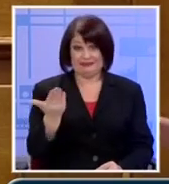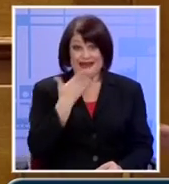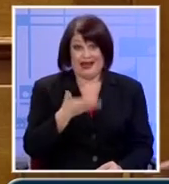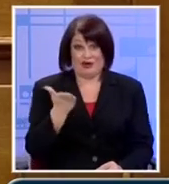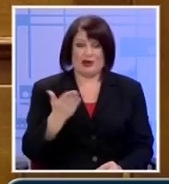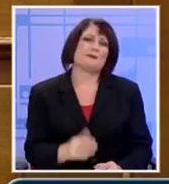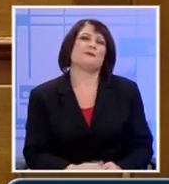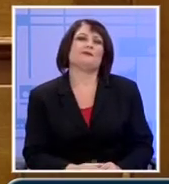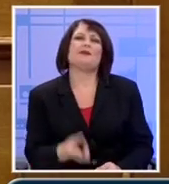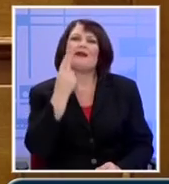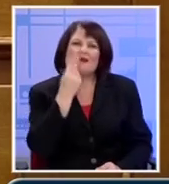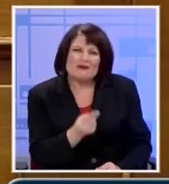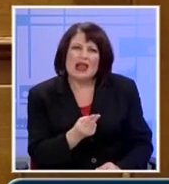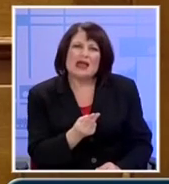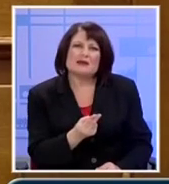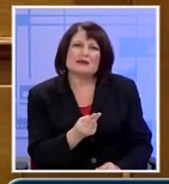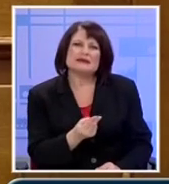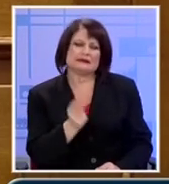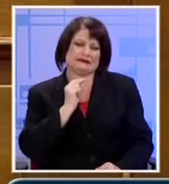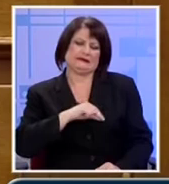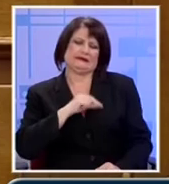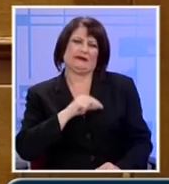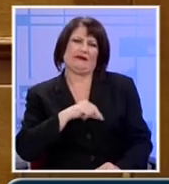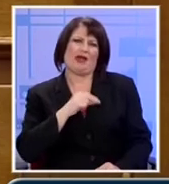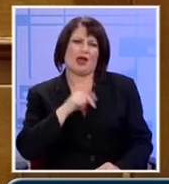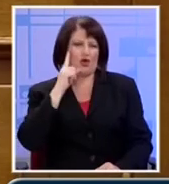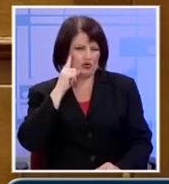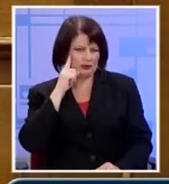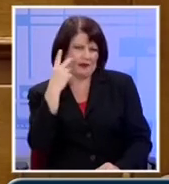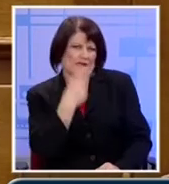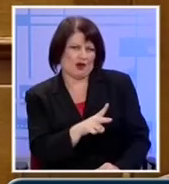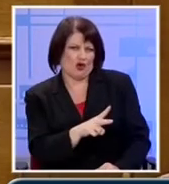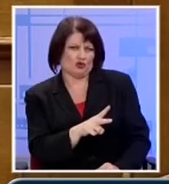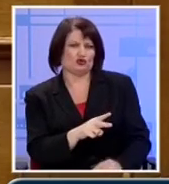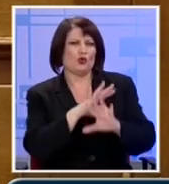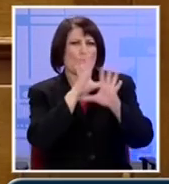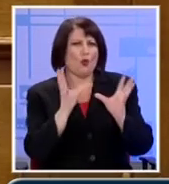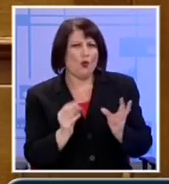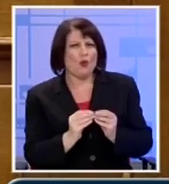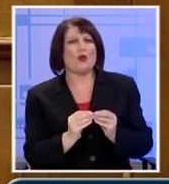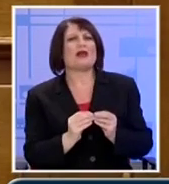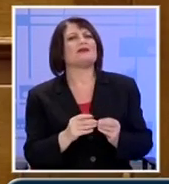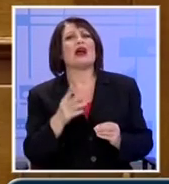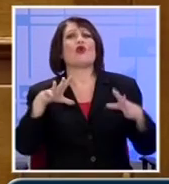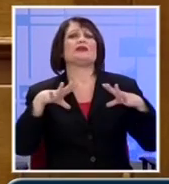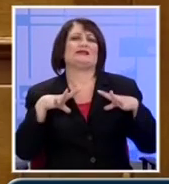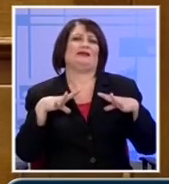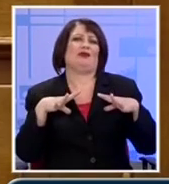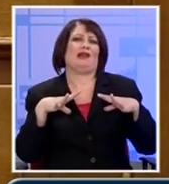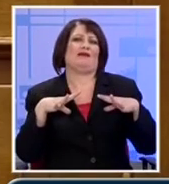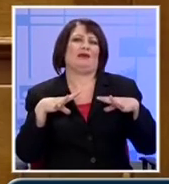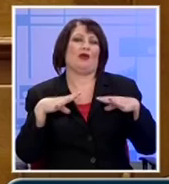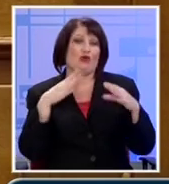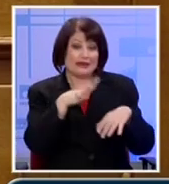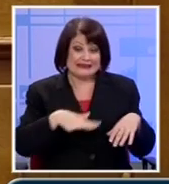τα πάντα τα βλέπετε μέσα από το πρίσμα της μικροπολιτικής και της σκοπιμότητος και υιοθετείτε κάθε φορά την εκδοχή που σας βολεύει. Και